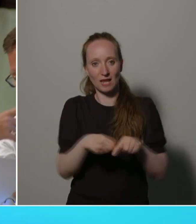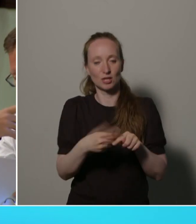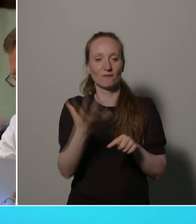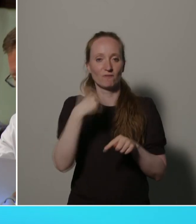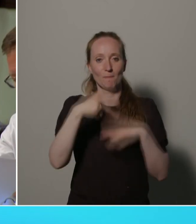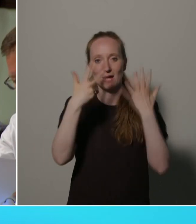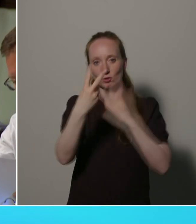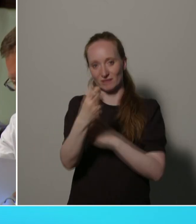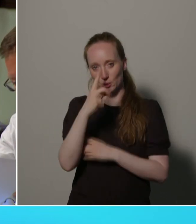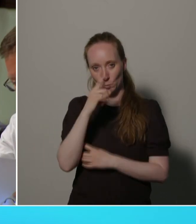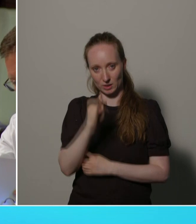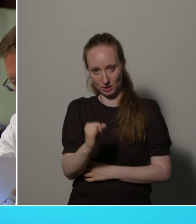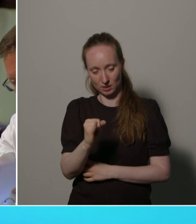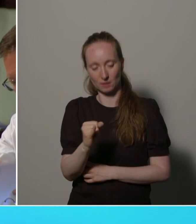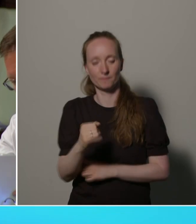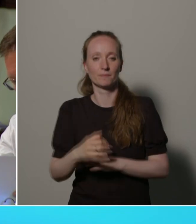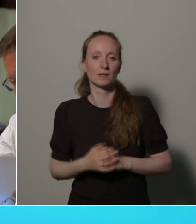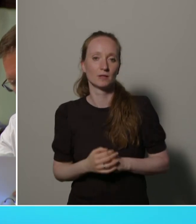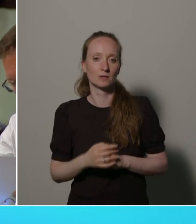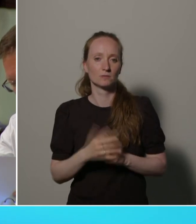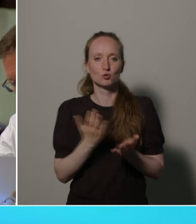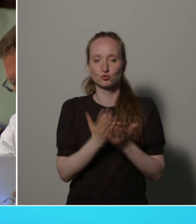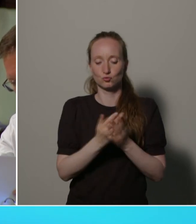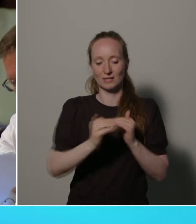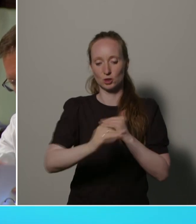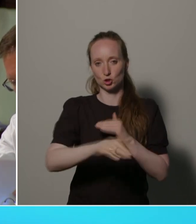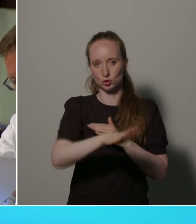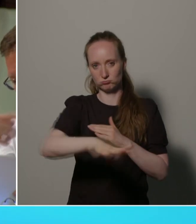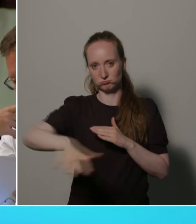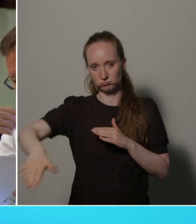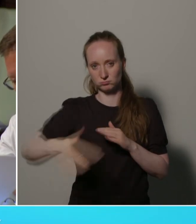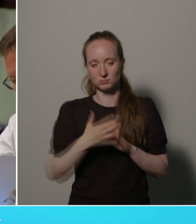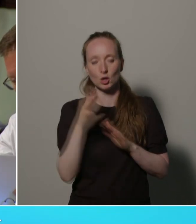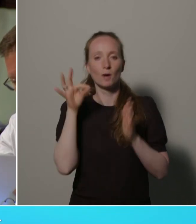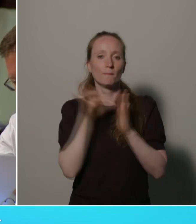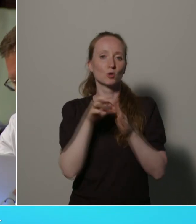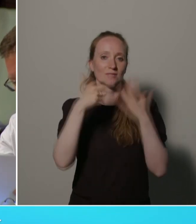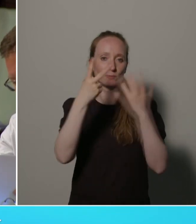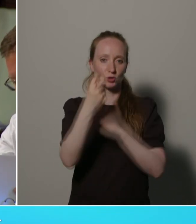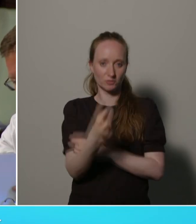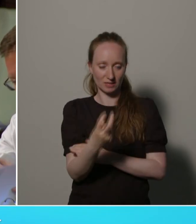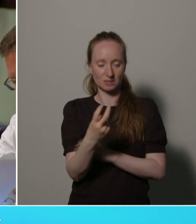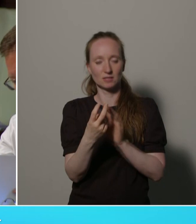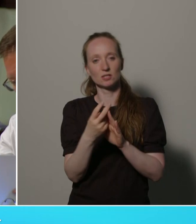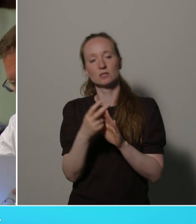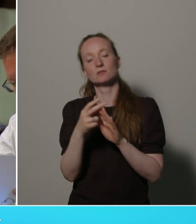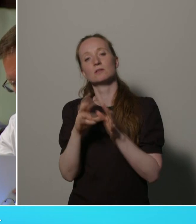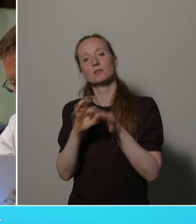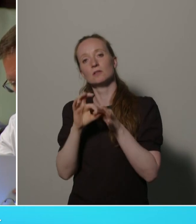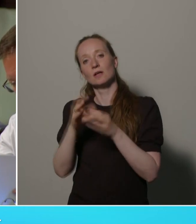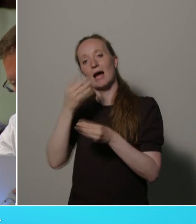heutigen 28.06. als Tischvorlage und im Punkt 27 ein Austauschblatt der Einreicher